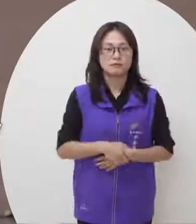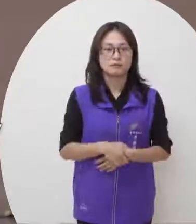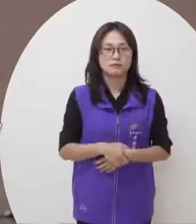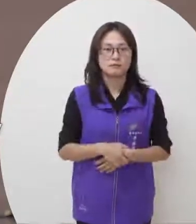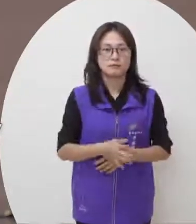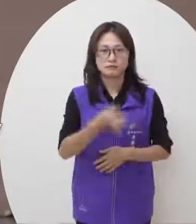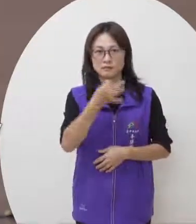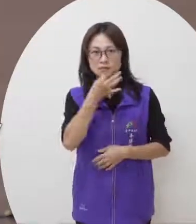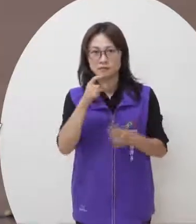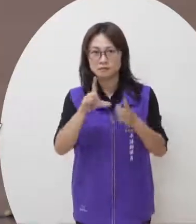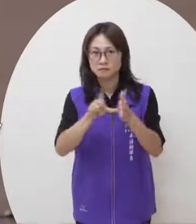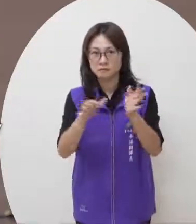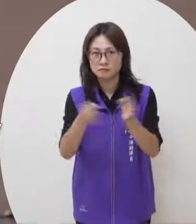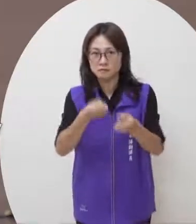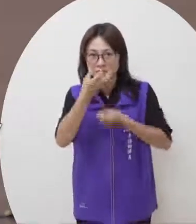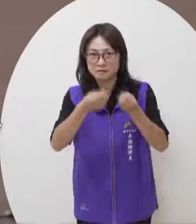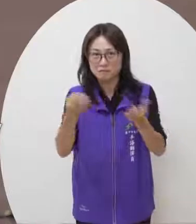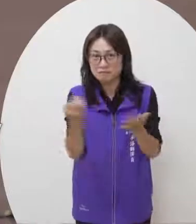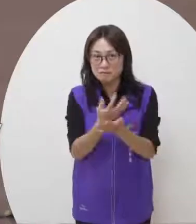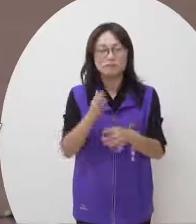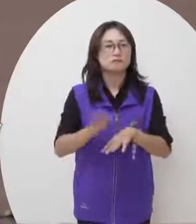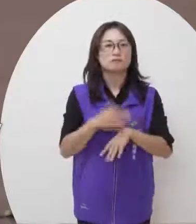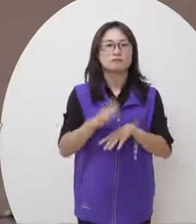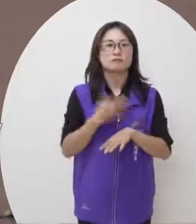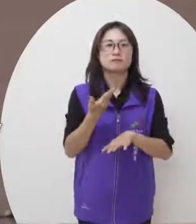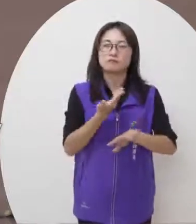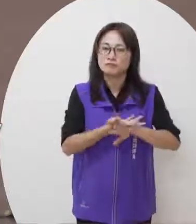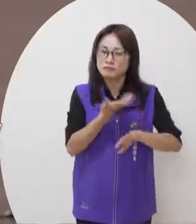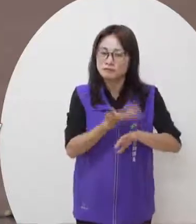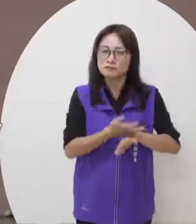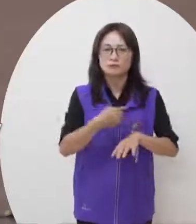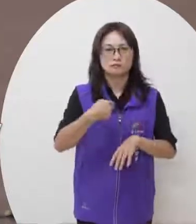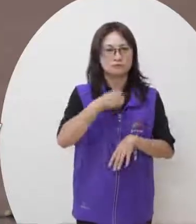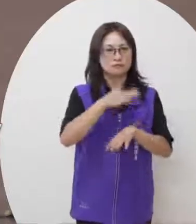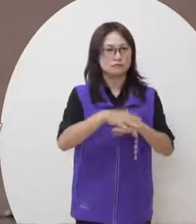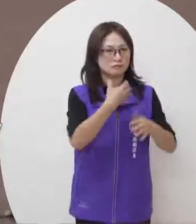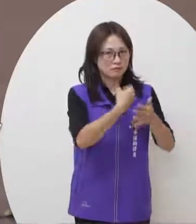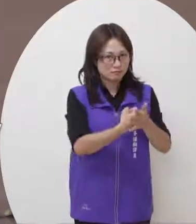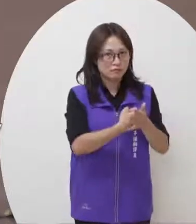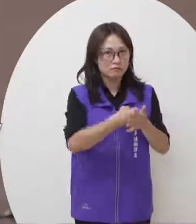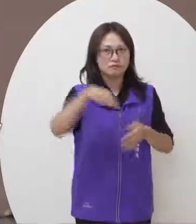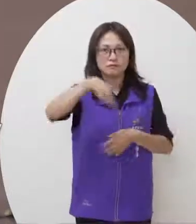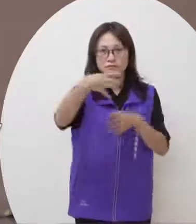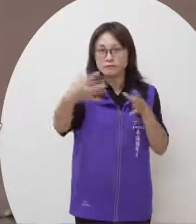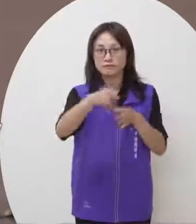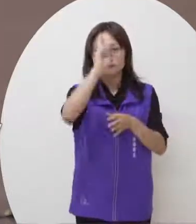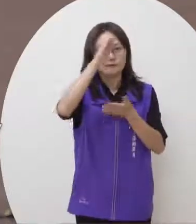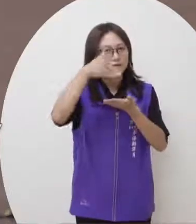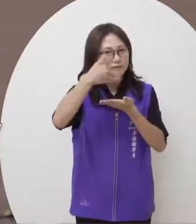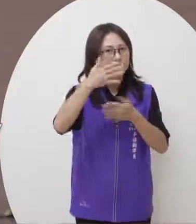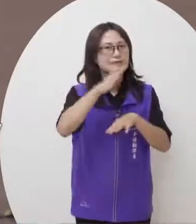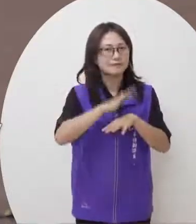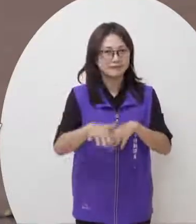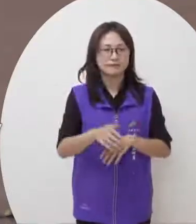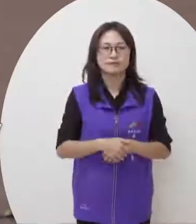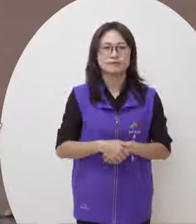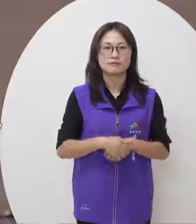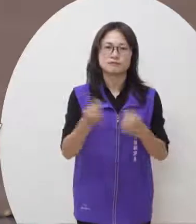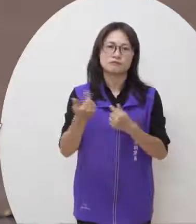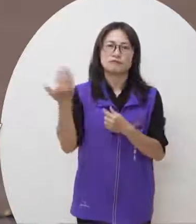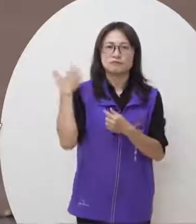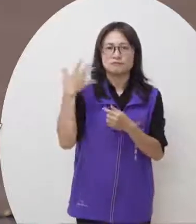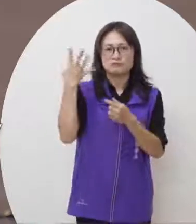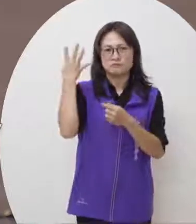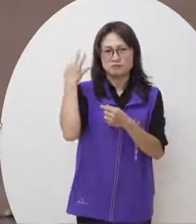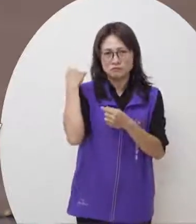放心，我会留下来跟大家共进午餐 啊，因为我们有鉴于前面几次发现